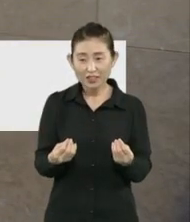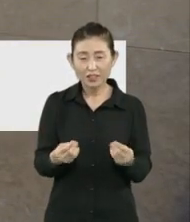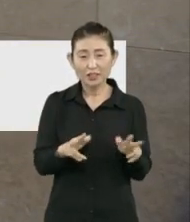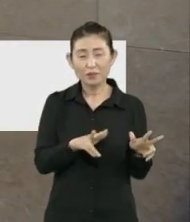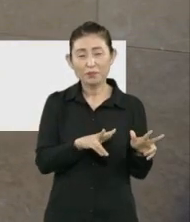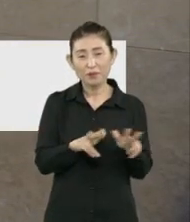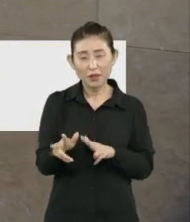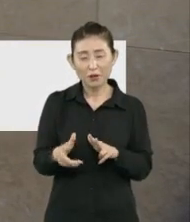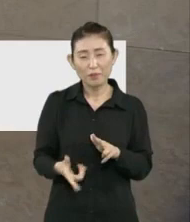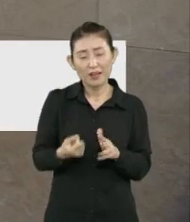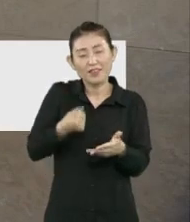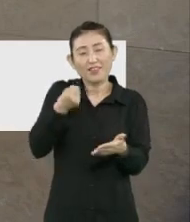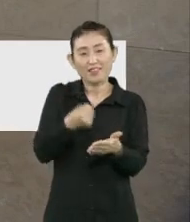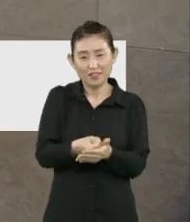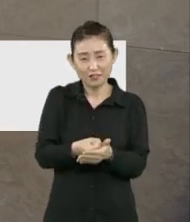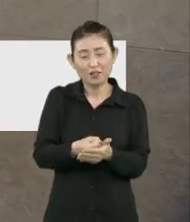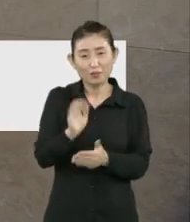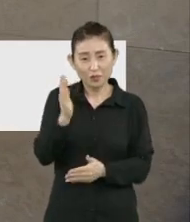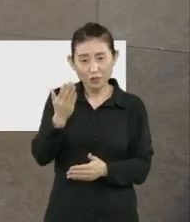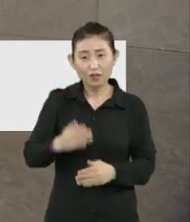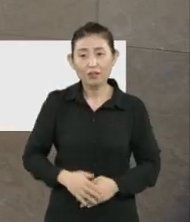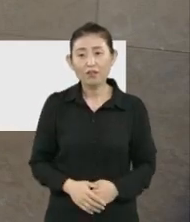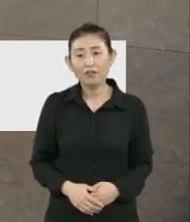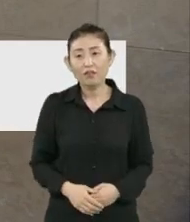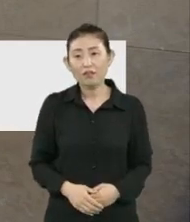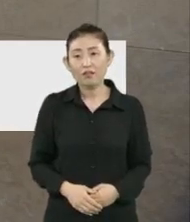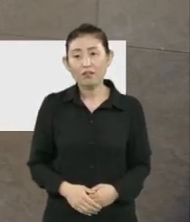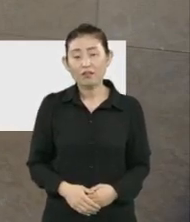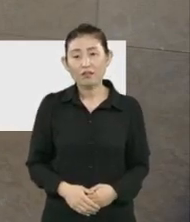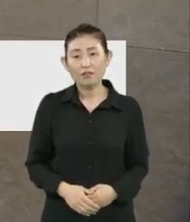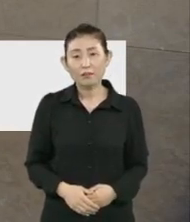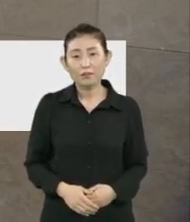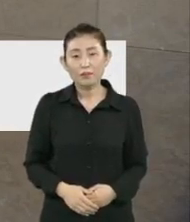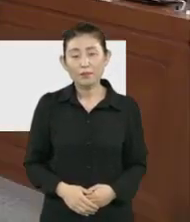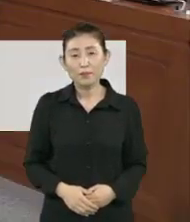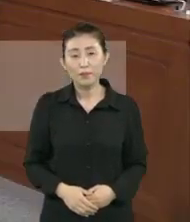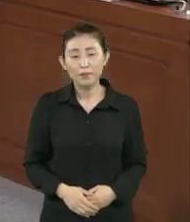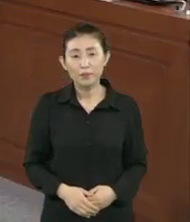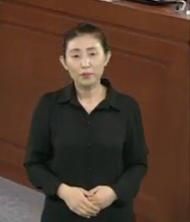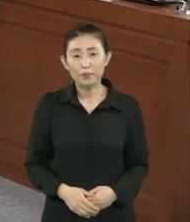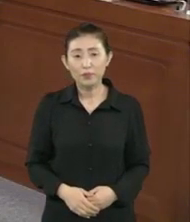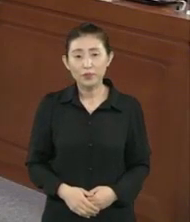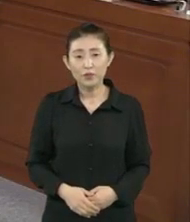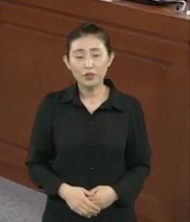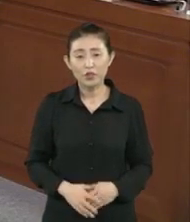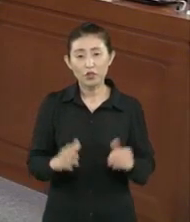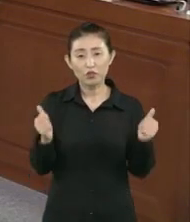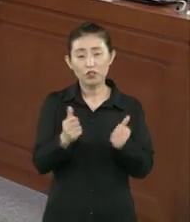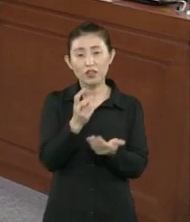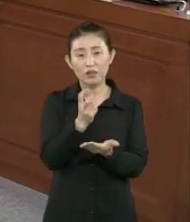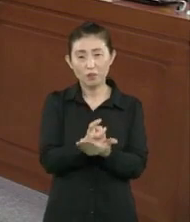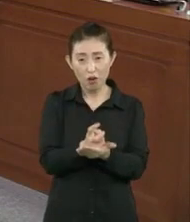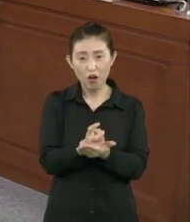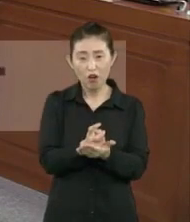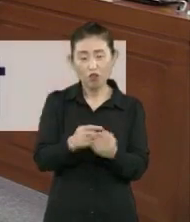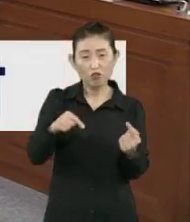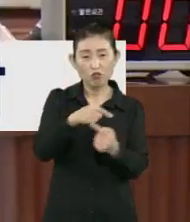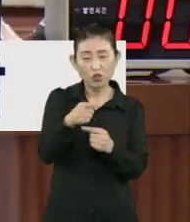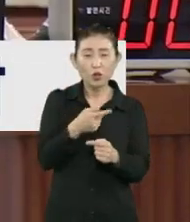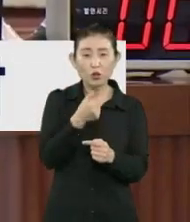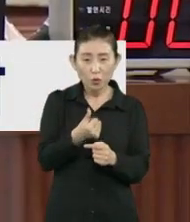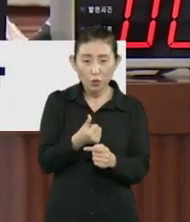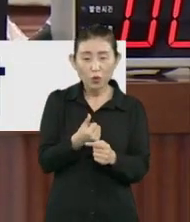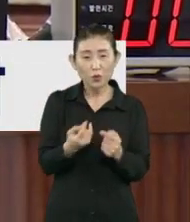아니겠습니까 결단을 문제 아니겠습니까 그래서 결단을 내리면 된 사항이 고 다만 국회 법이 국회 운영이